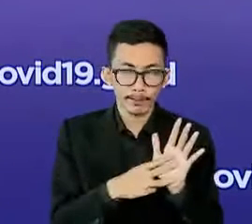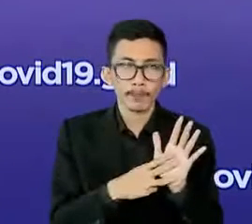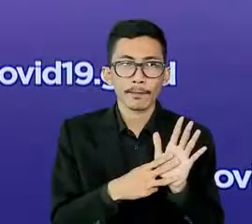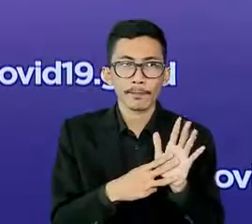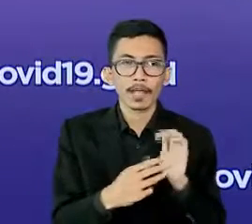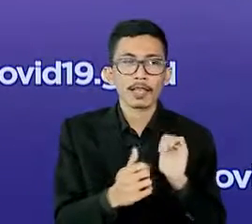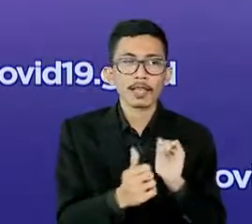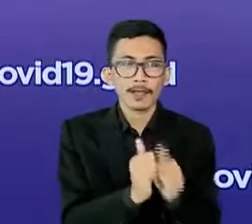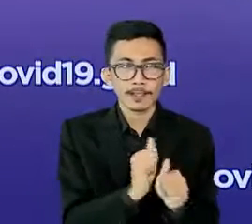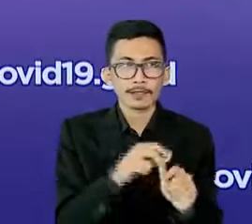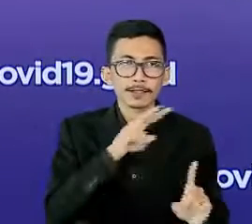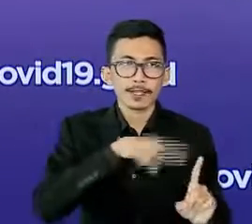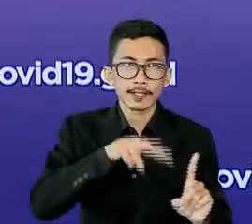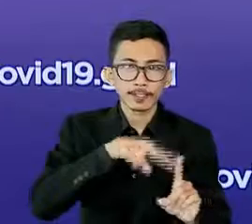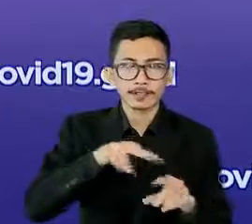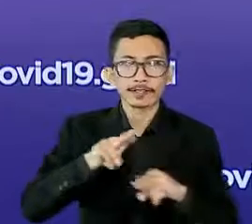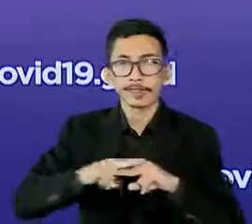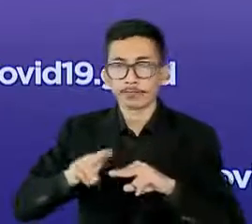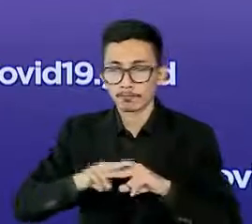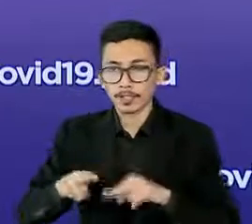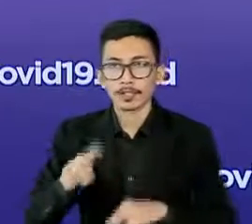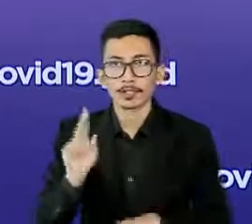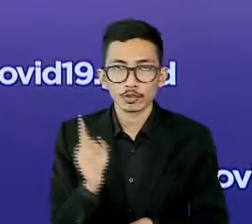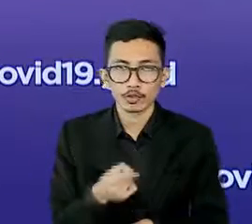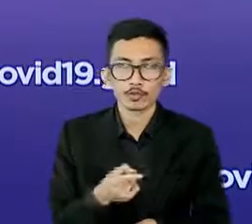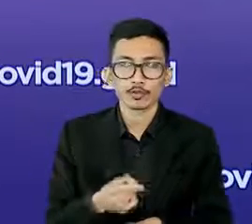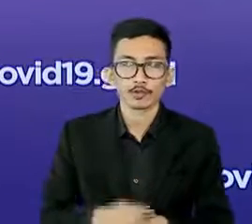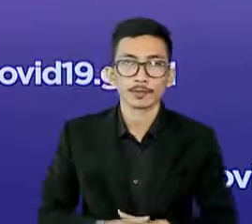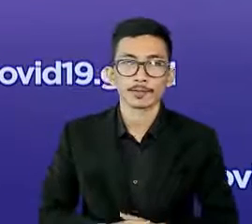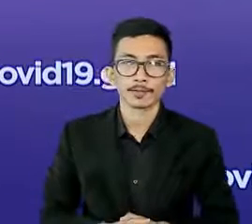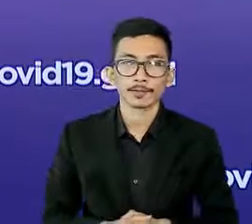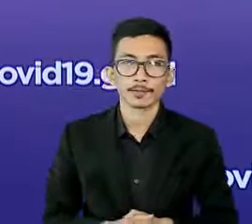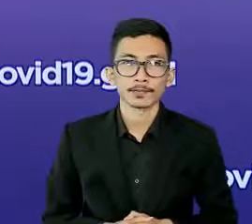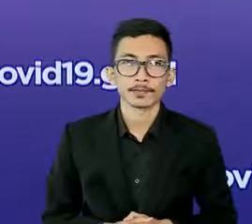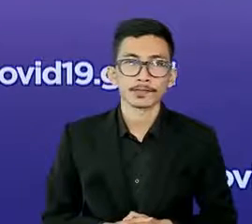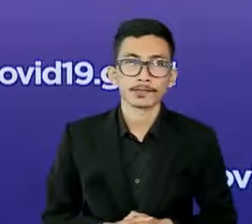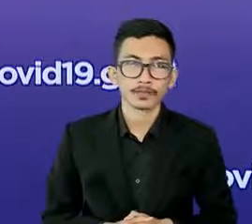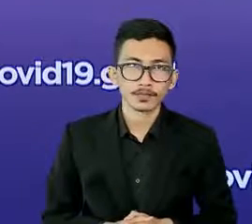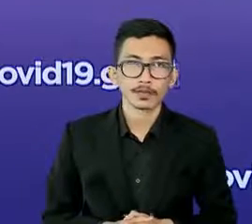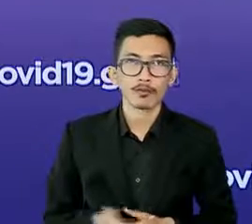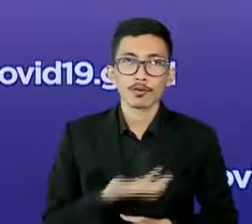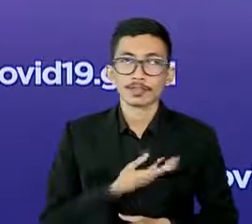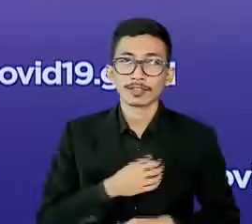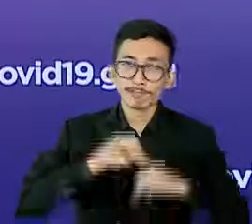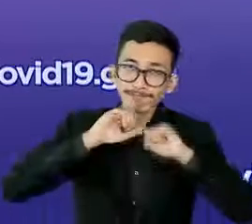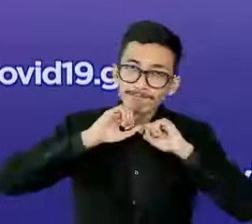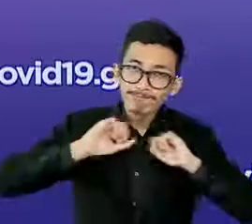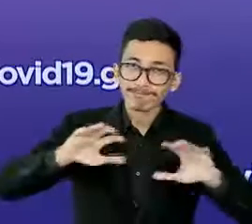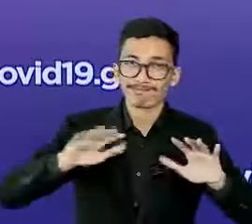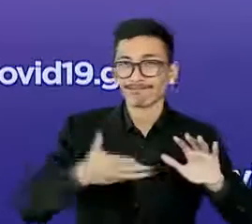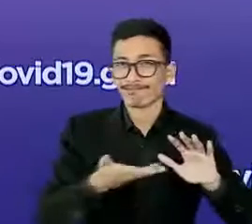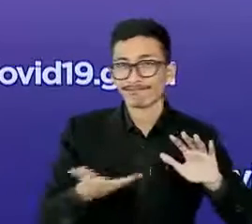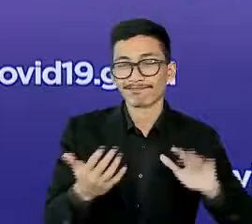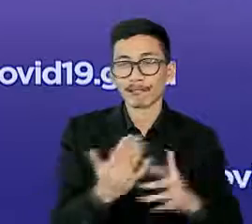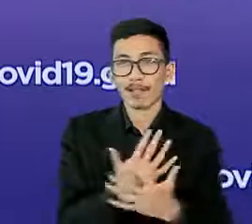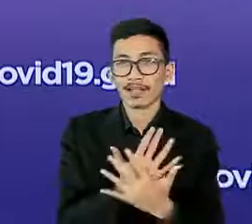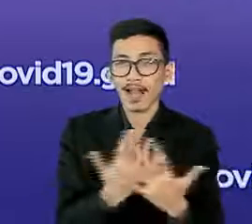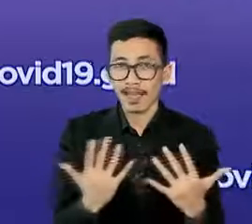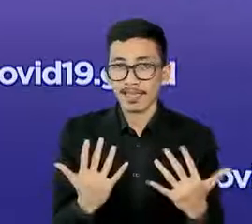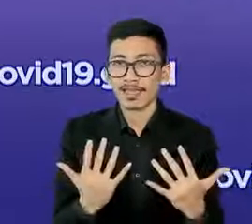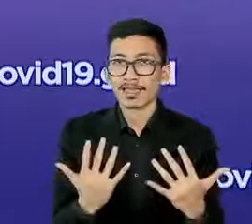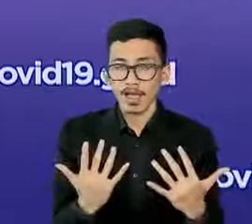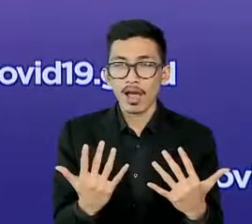ha testing tracking dan treatment ke Dan ini juga saya ingin menghimbau kepada masyarakat agar masyarakat